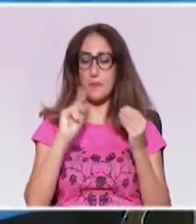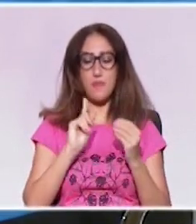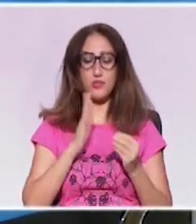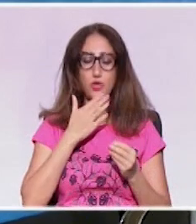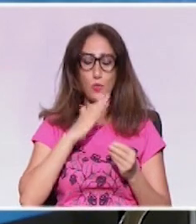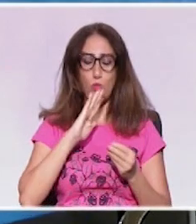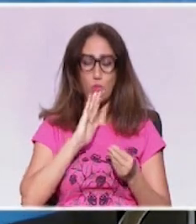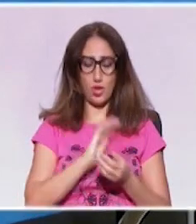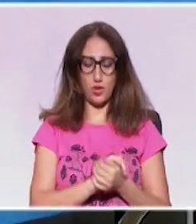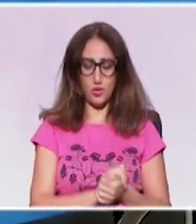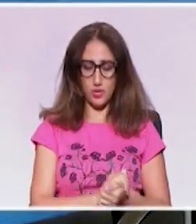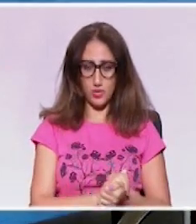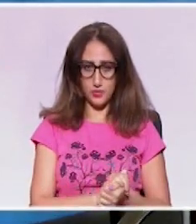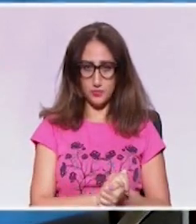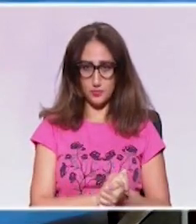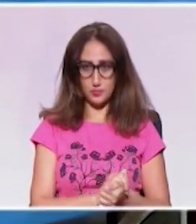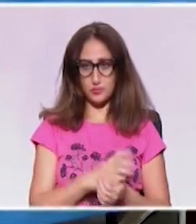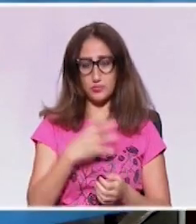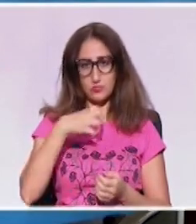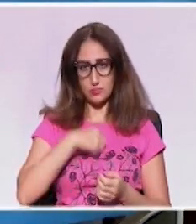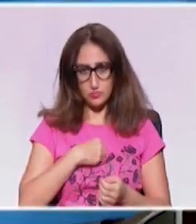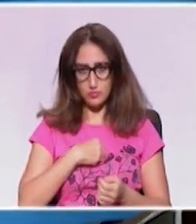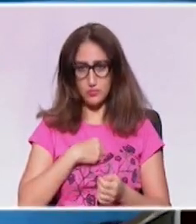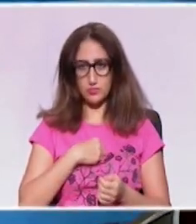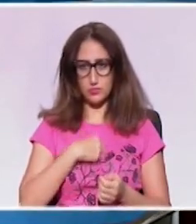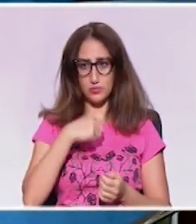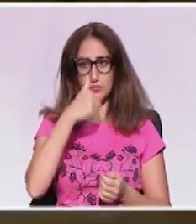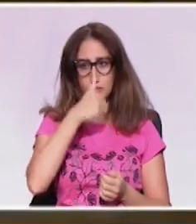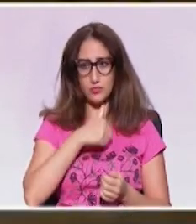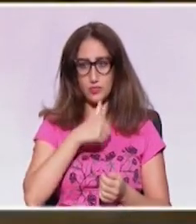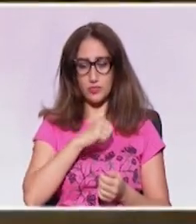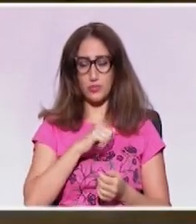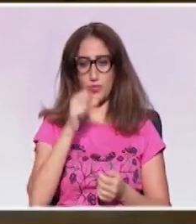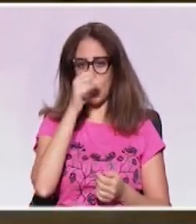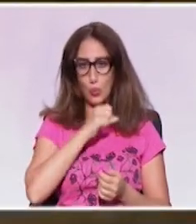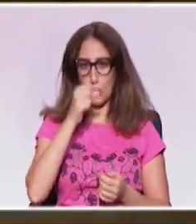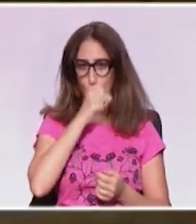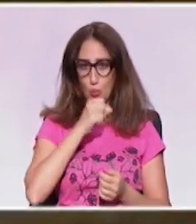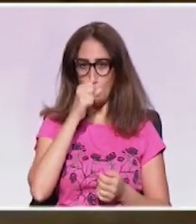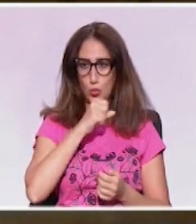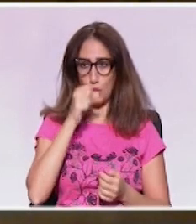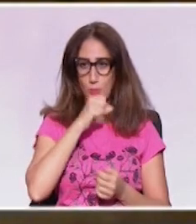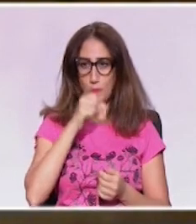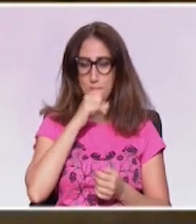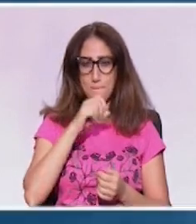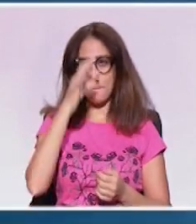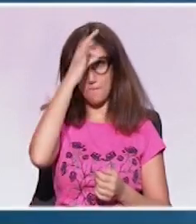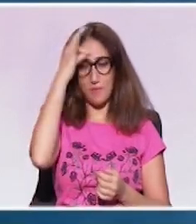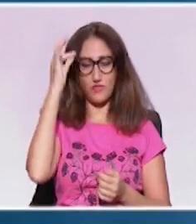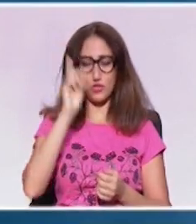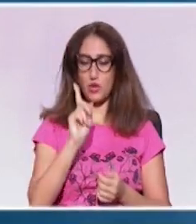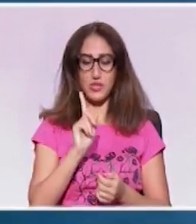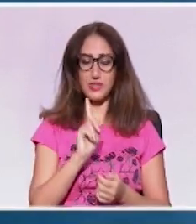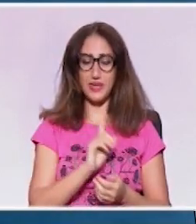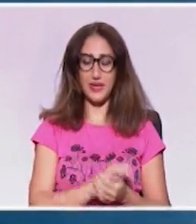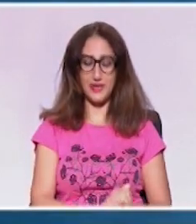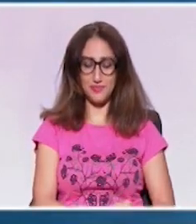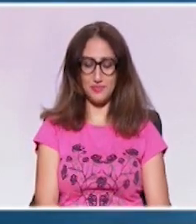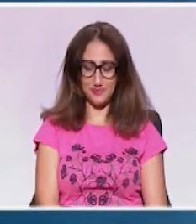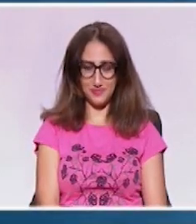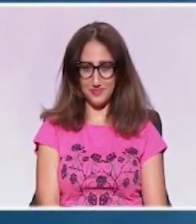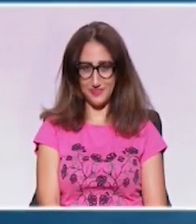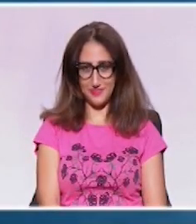لكن بيديلك بقى نوع من الشجن، بيديلك نوع من الحنين. قال لك عملتي أغنية، كتبتي أغنية اسمها ما حصلش نصيب. صح. ايه ده